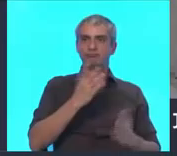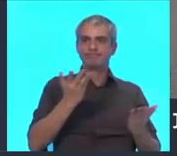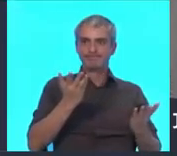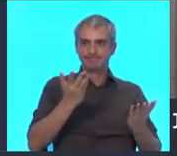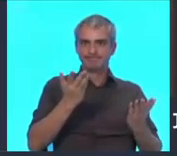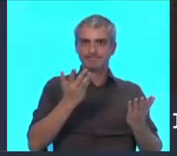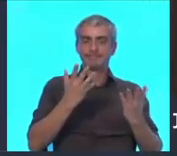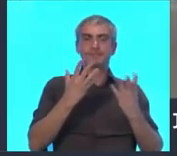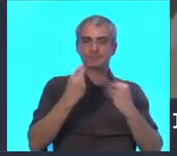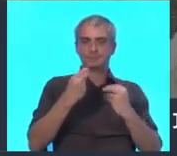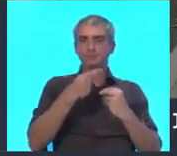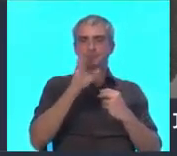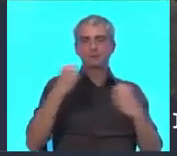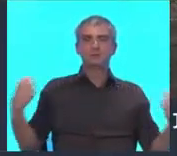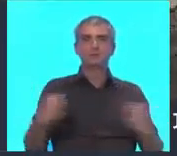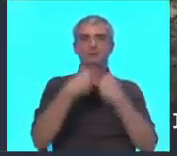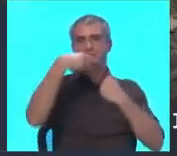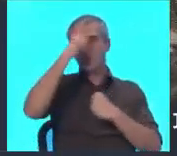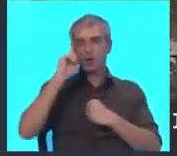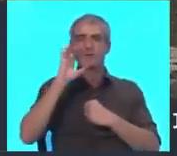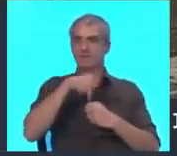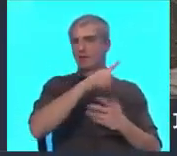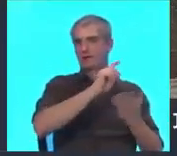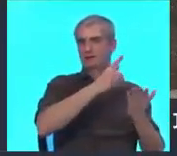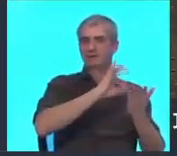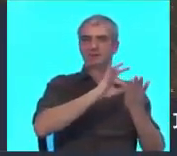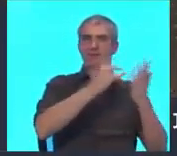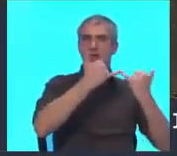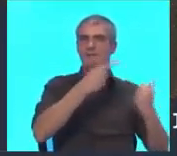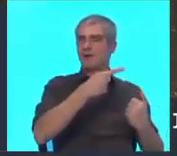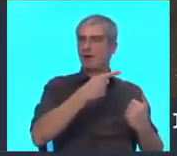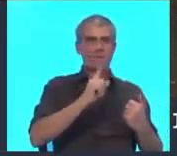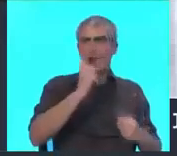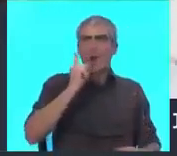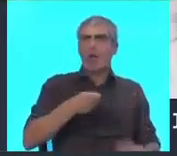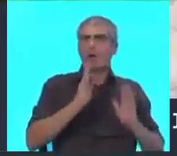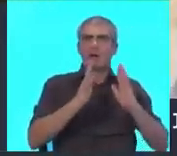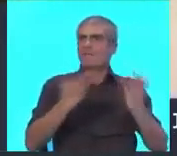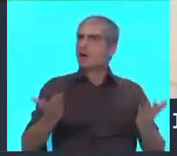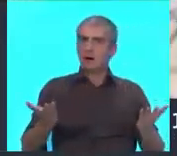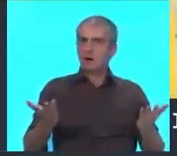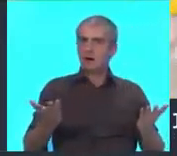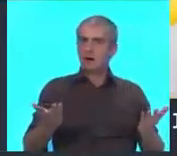רבות למסלול התנגשות בין ההורים לבין המערכת. אבל זה לא חייב להיראות כך.